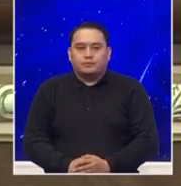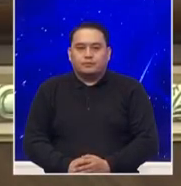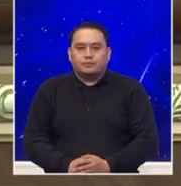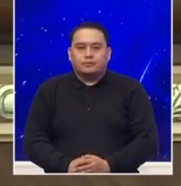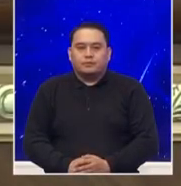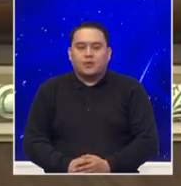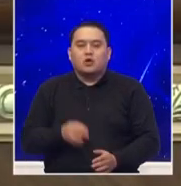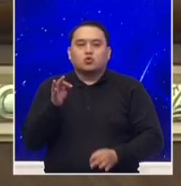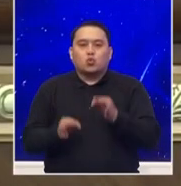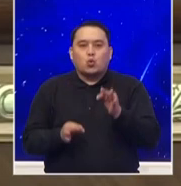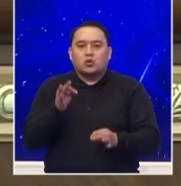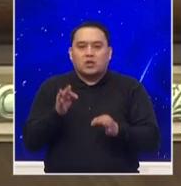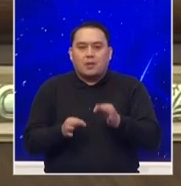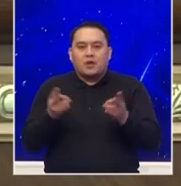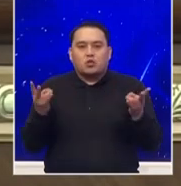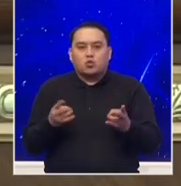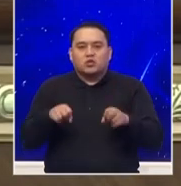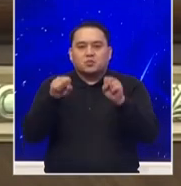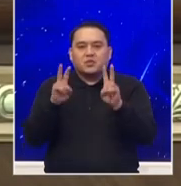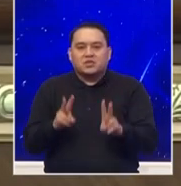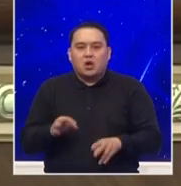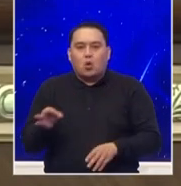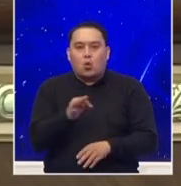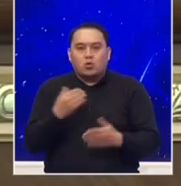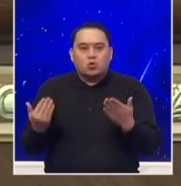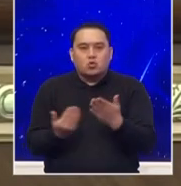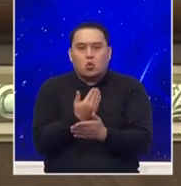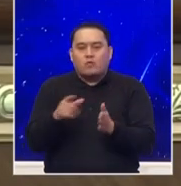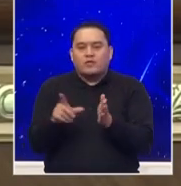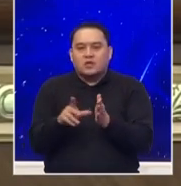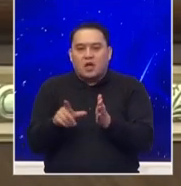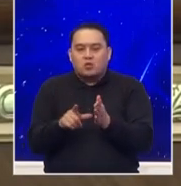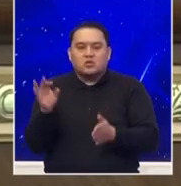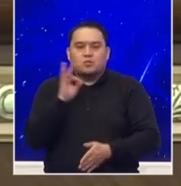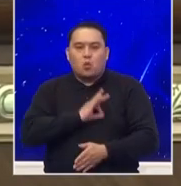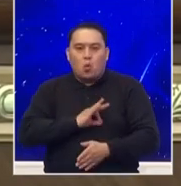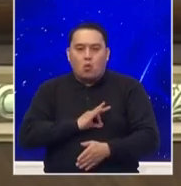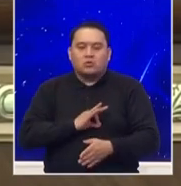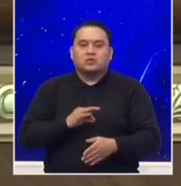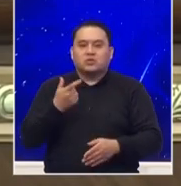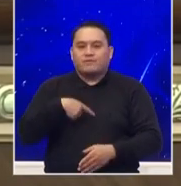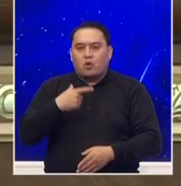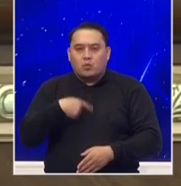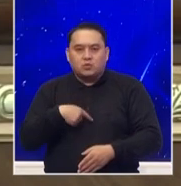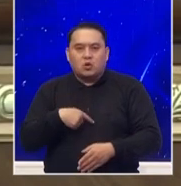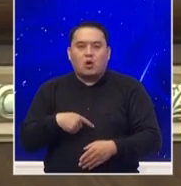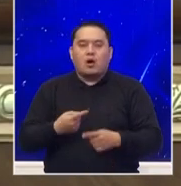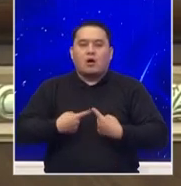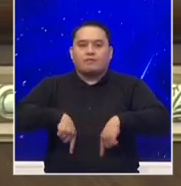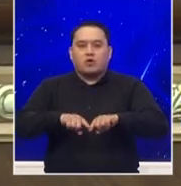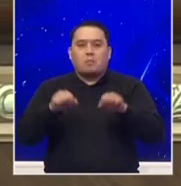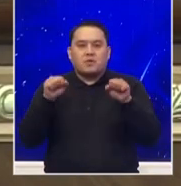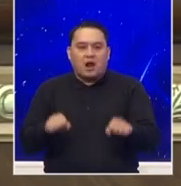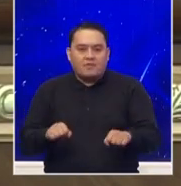телевидении. Судебная система нуждается в специалистах в области налогообложения, недропользования, интеллектуальной собственности и корпоративного